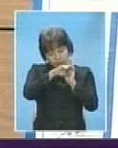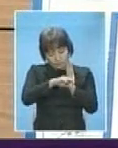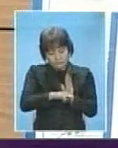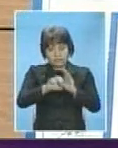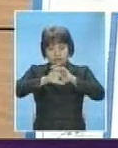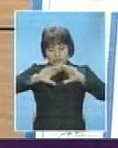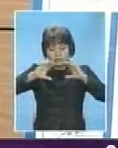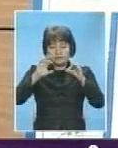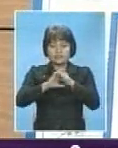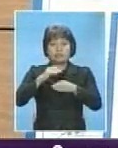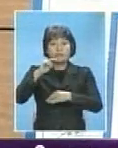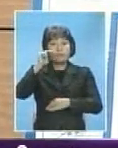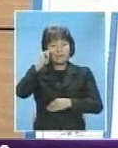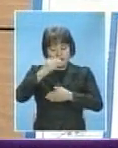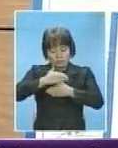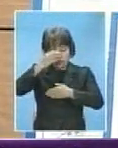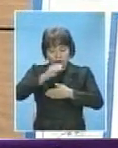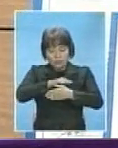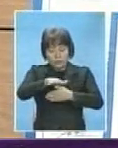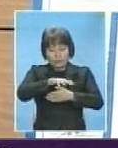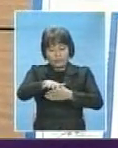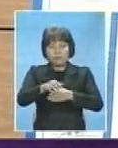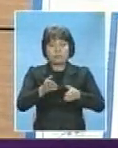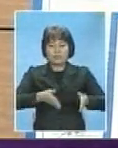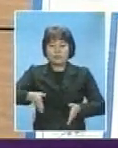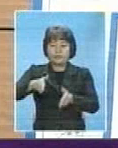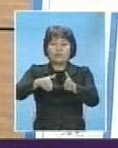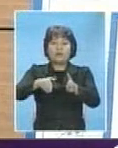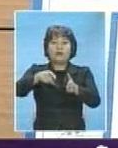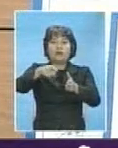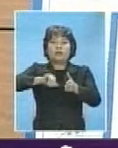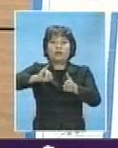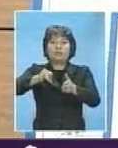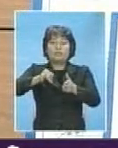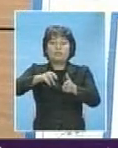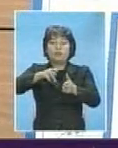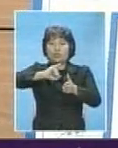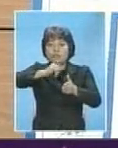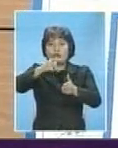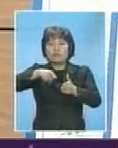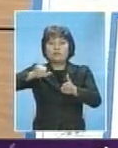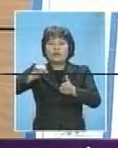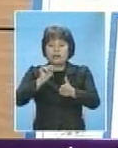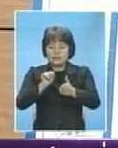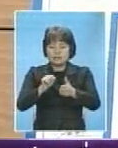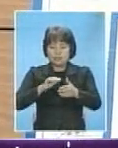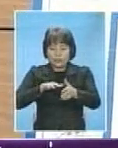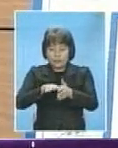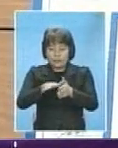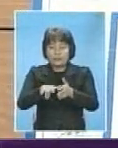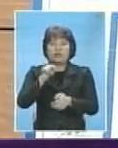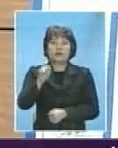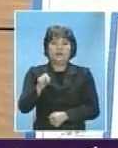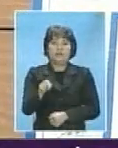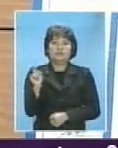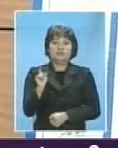ระบายน้ำผ่านระบบแม่น้ำเจ้าพระยาเกิดภาระที่เกินต่อความสามารถในการรองรับโดยเฉพาะยิ่งใน